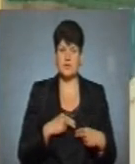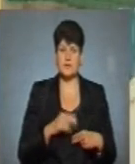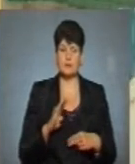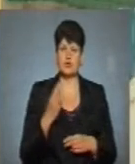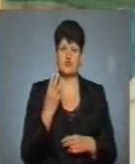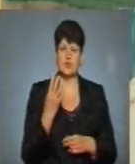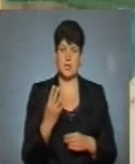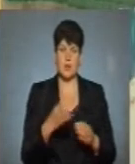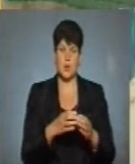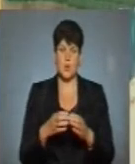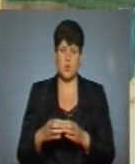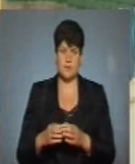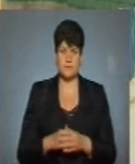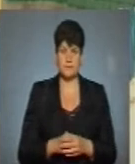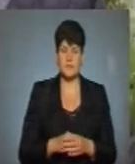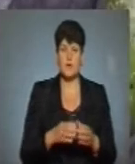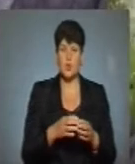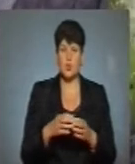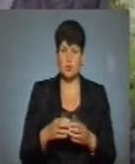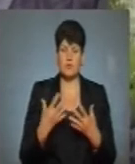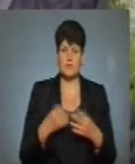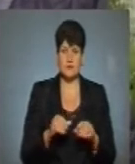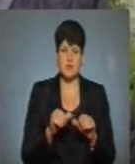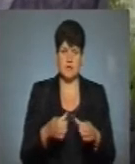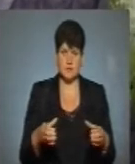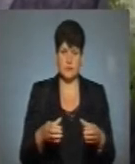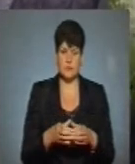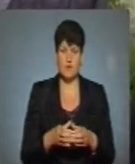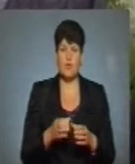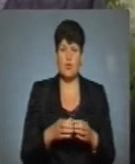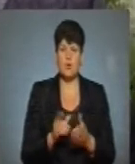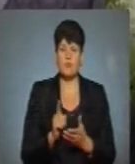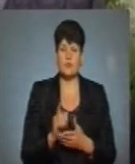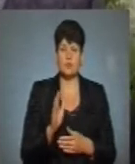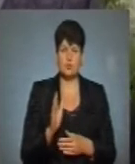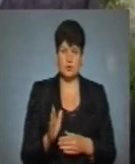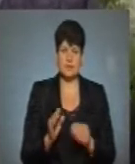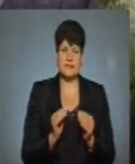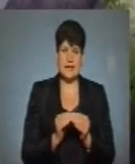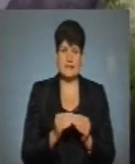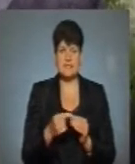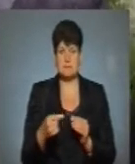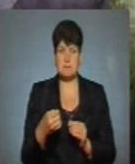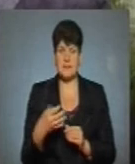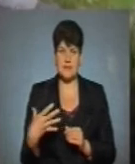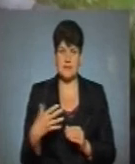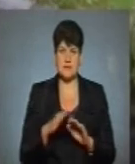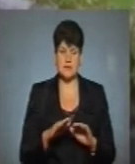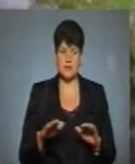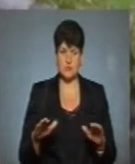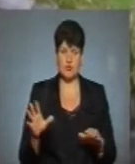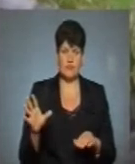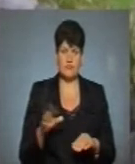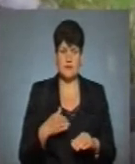групи. Групи в нас сформовані, в групах повинно бути 10-15 діток. Всі